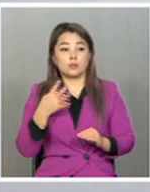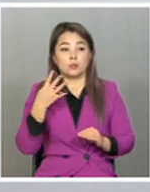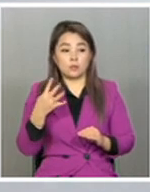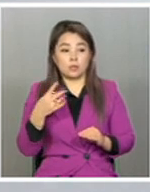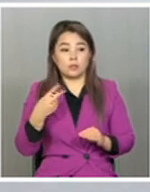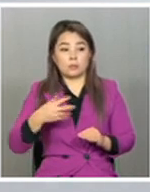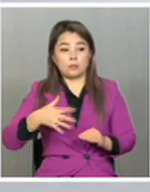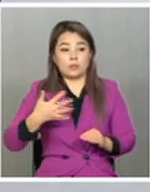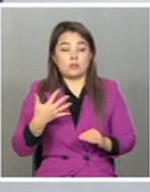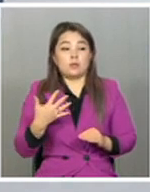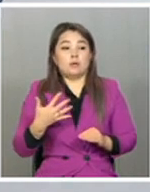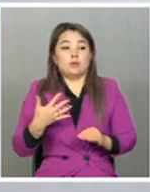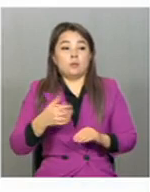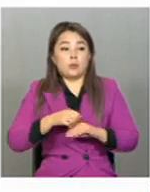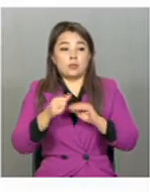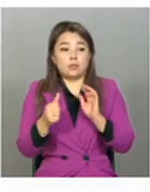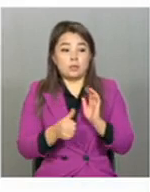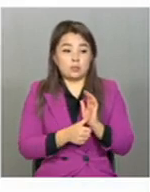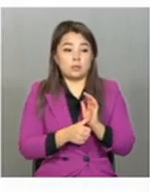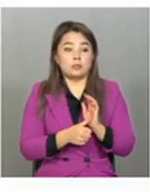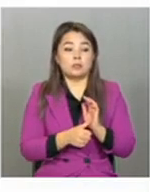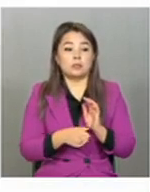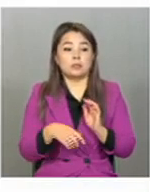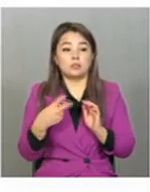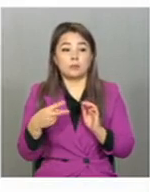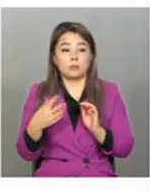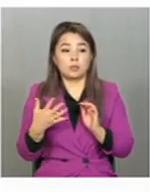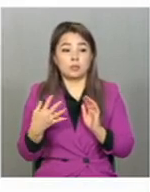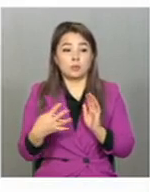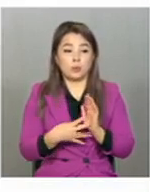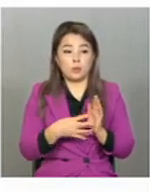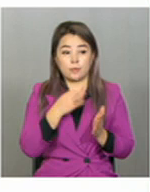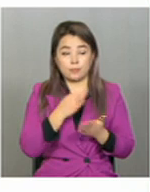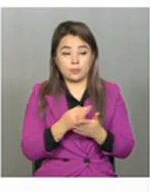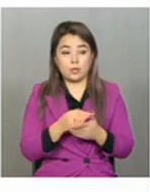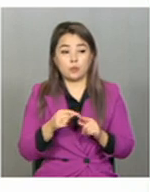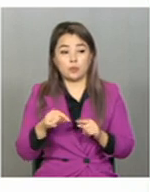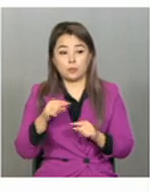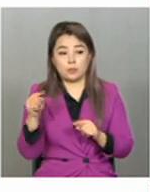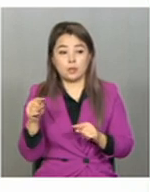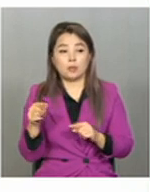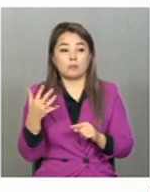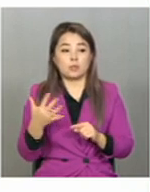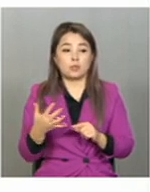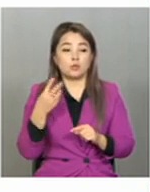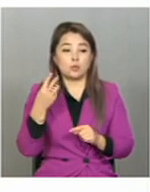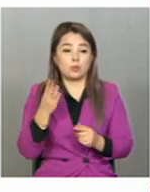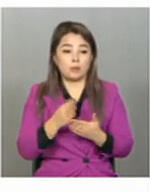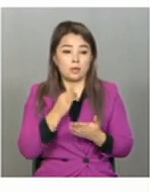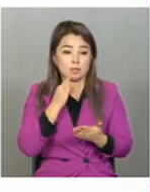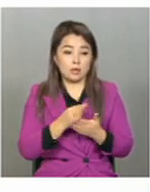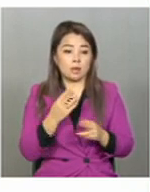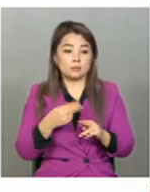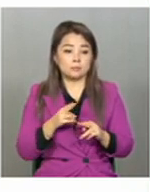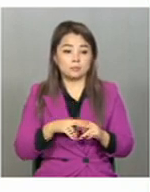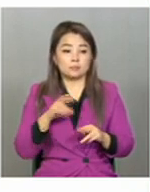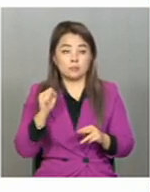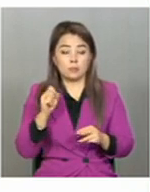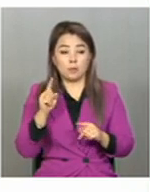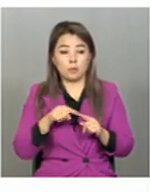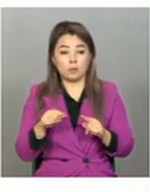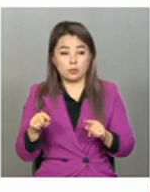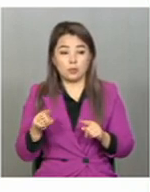25-тен 16. Азайтсақ 25-тен 9 шығады. Одан түбір 5-тен 3 шығады. Яғни а бұрышының